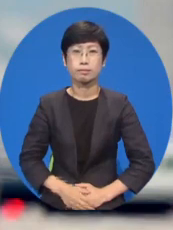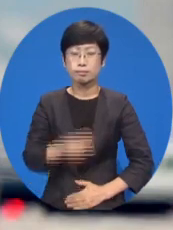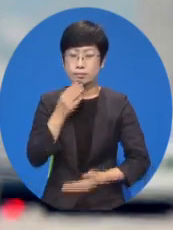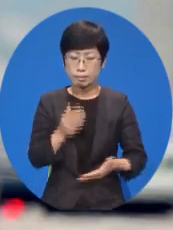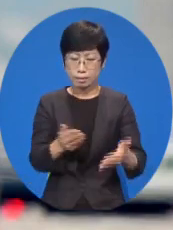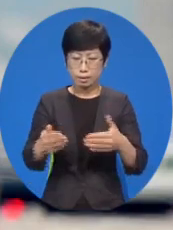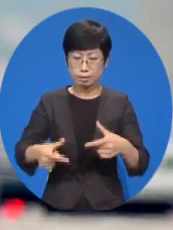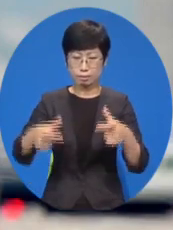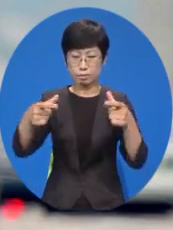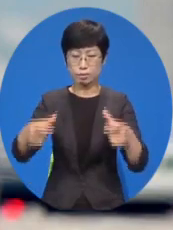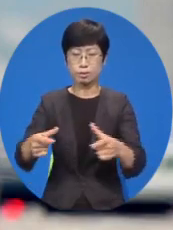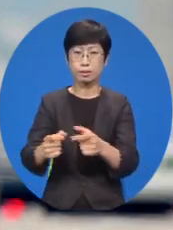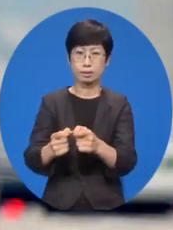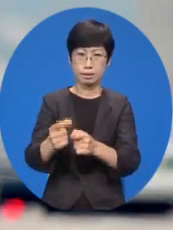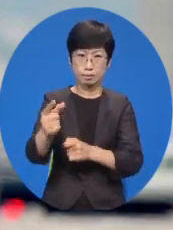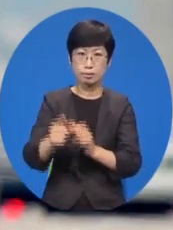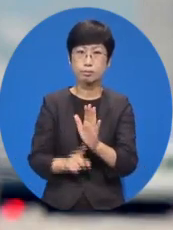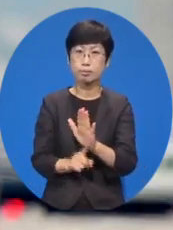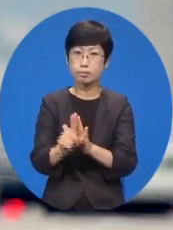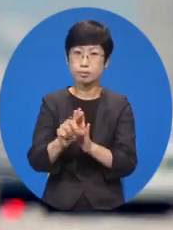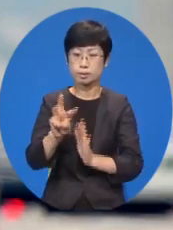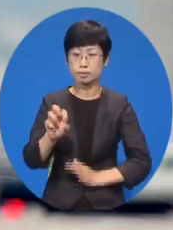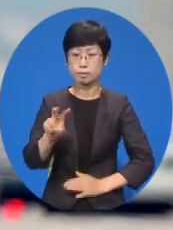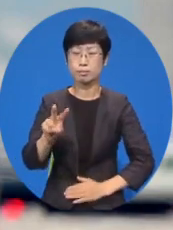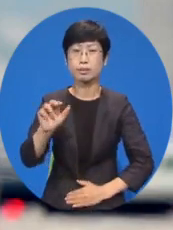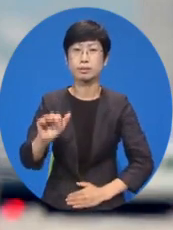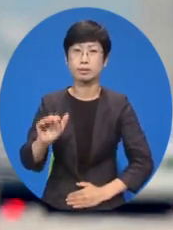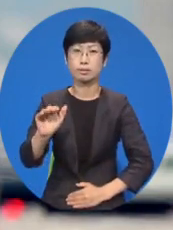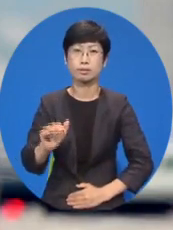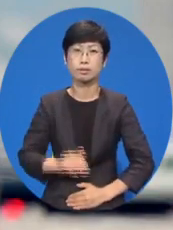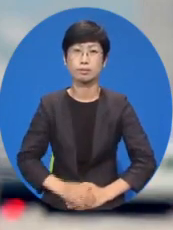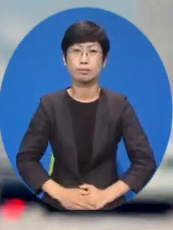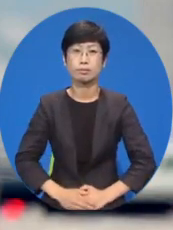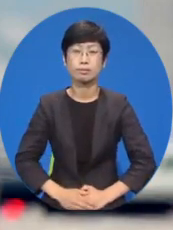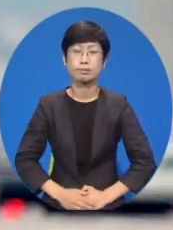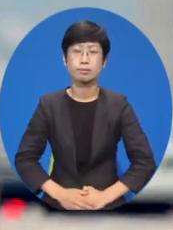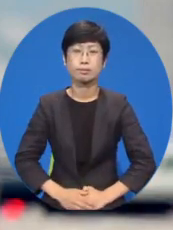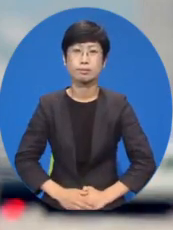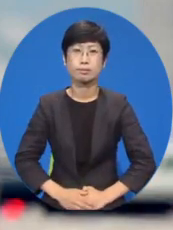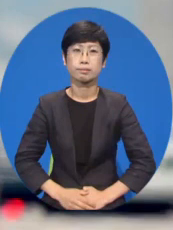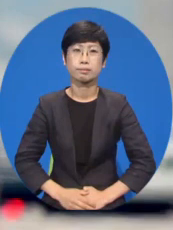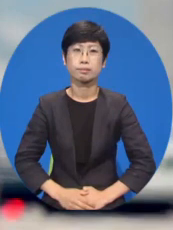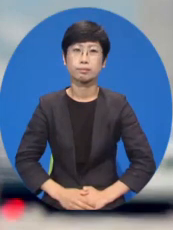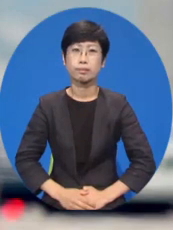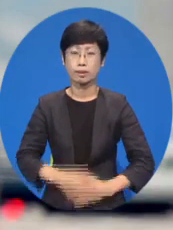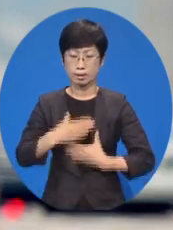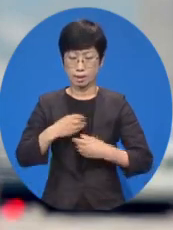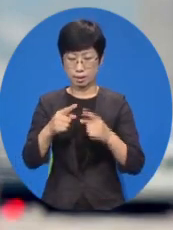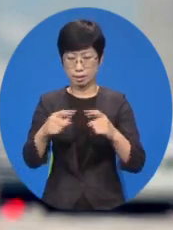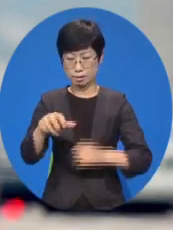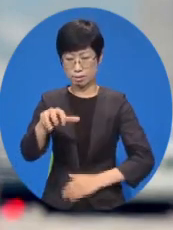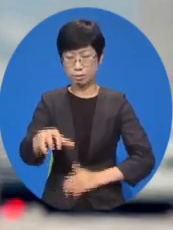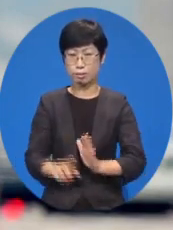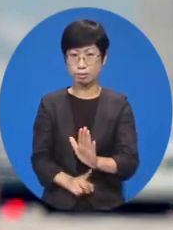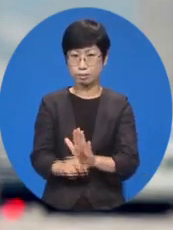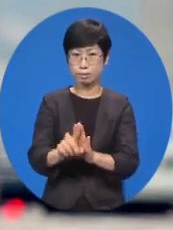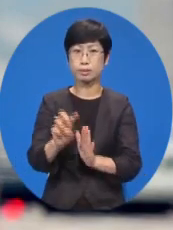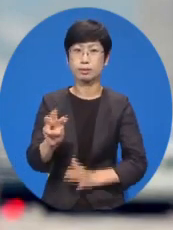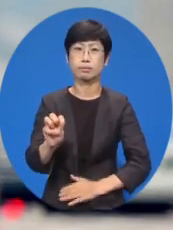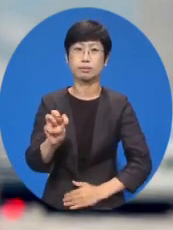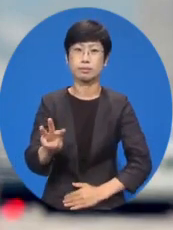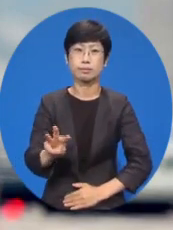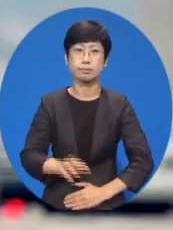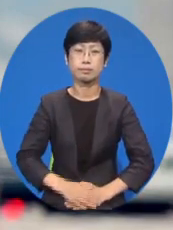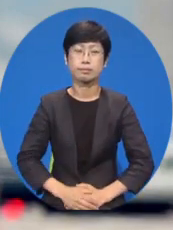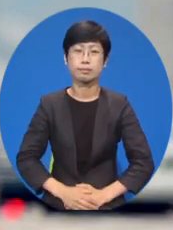경기 동부 지역은 대체로 32도 안팎이 예상됩니다. 이어서 안성이 33도까지